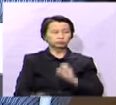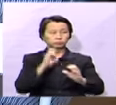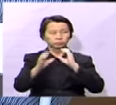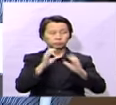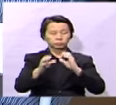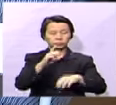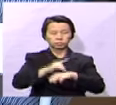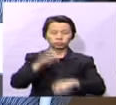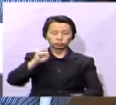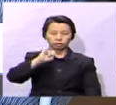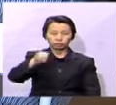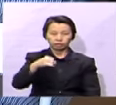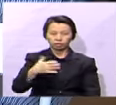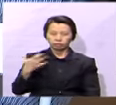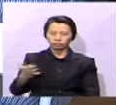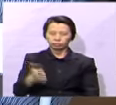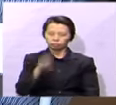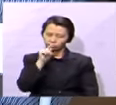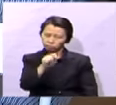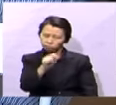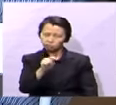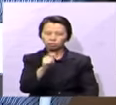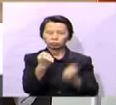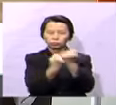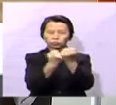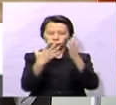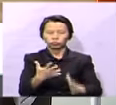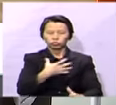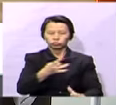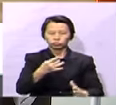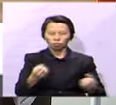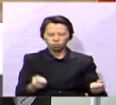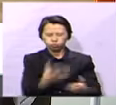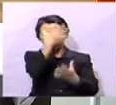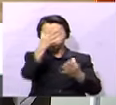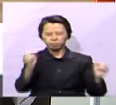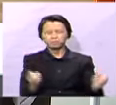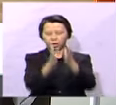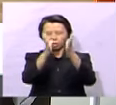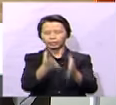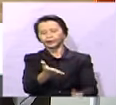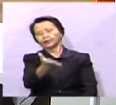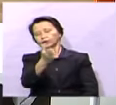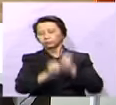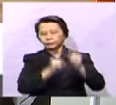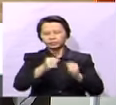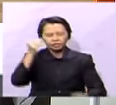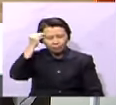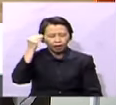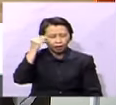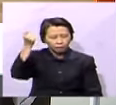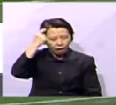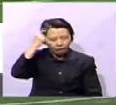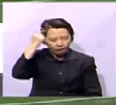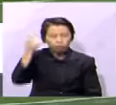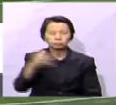Bercakap di Subang Jaya, beliau turut menegur sikap penyokong yang suka mencetuskan provokasi agar bersikap matang dan